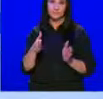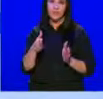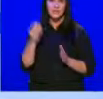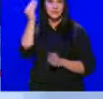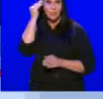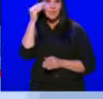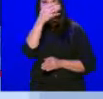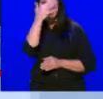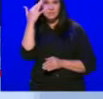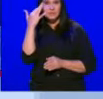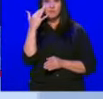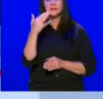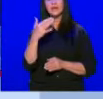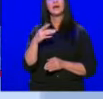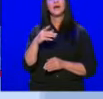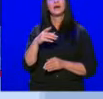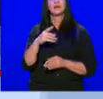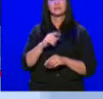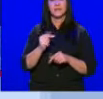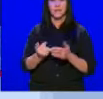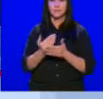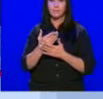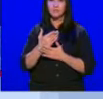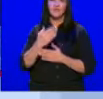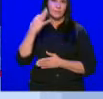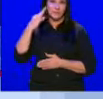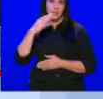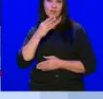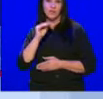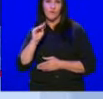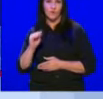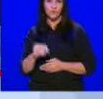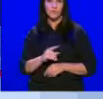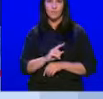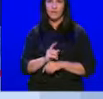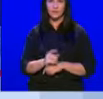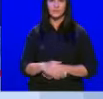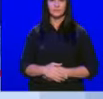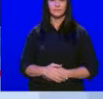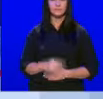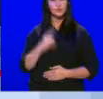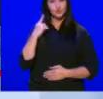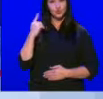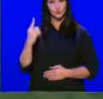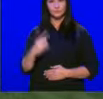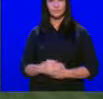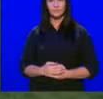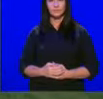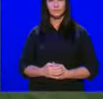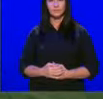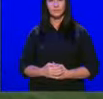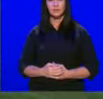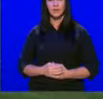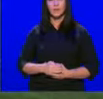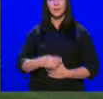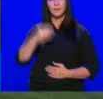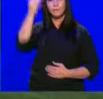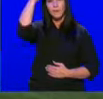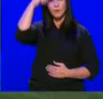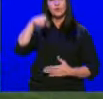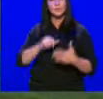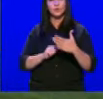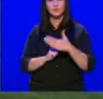си мисълта. Радев, Румен Радев говори... Да добавим и името. Да. Румен Радев говори в момента. Каква позиция нека да се намира в момента в България при този